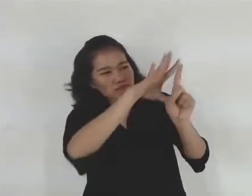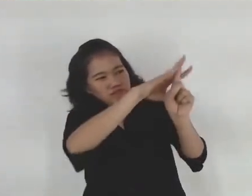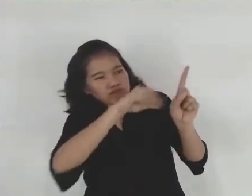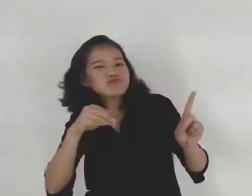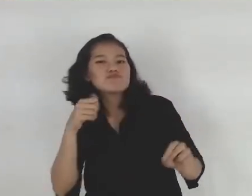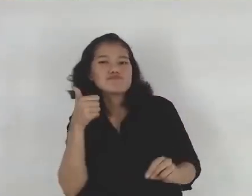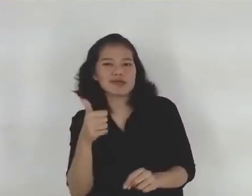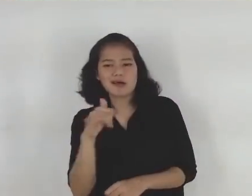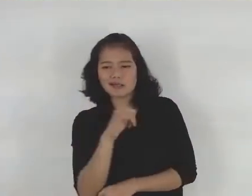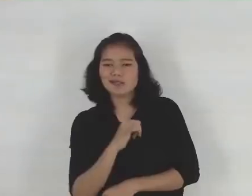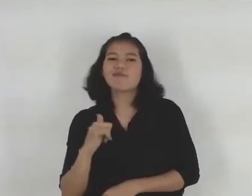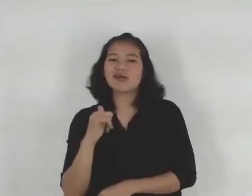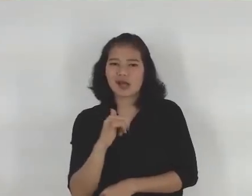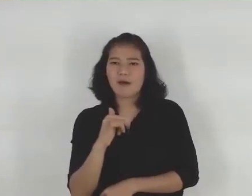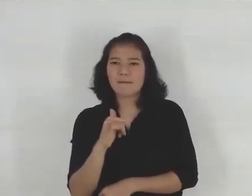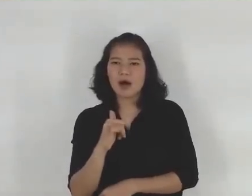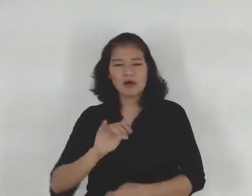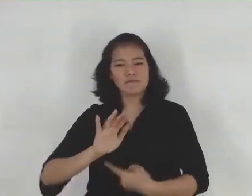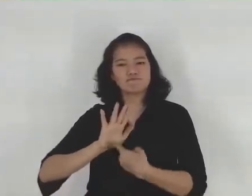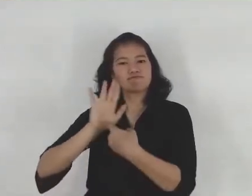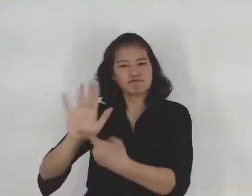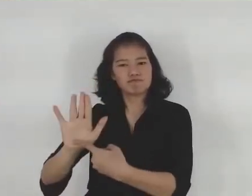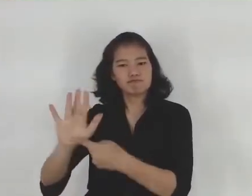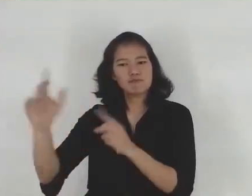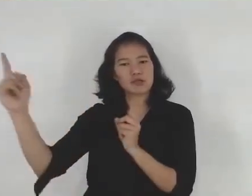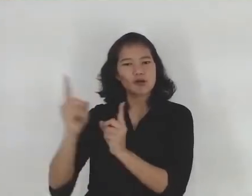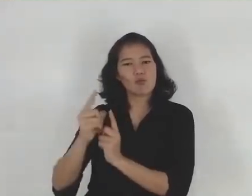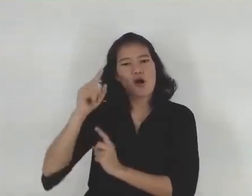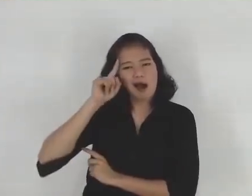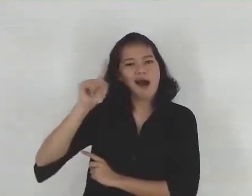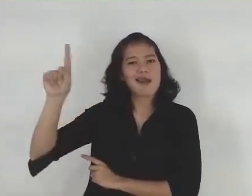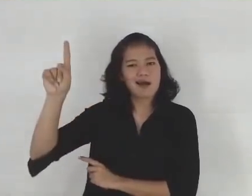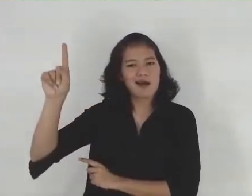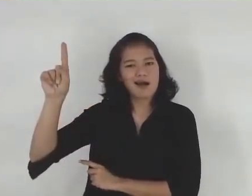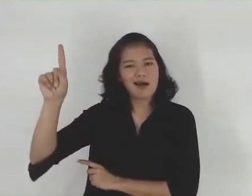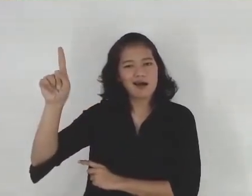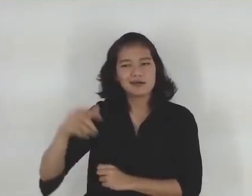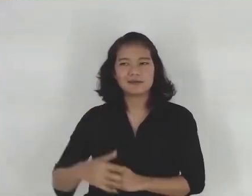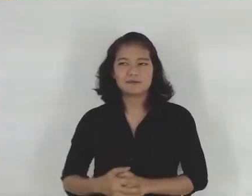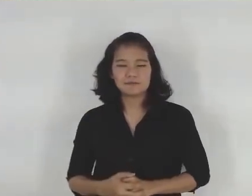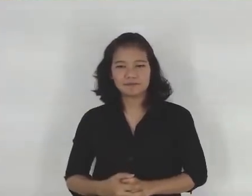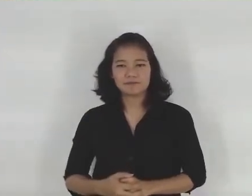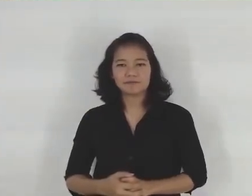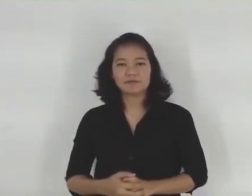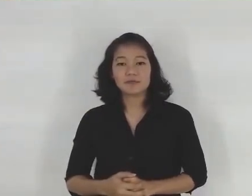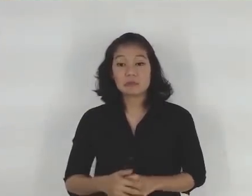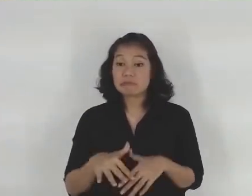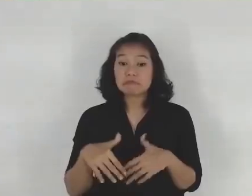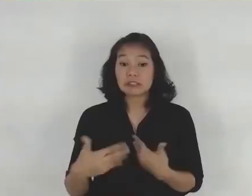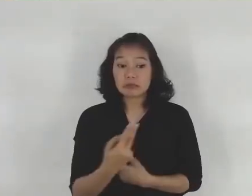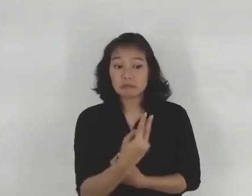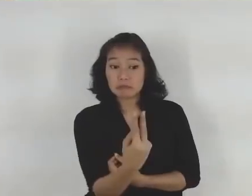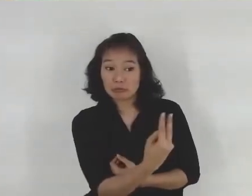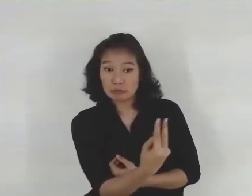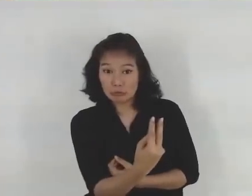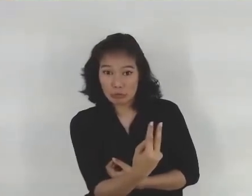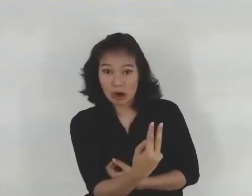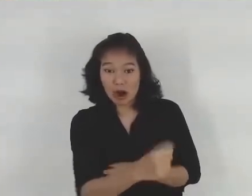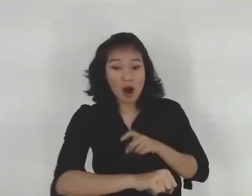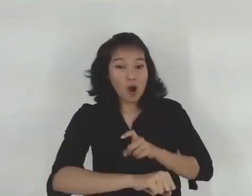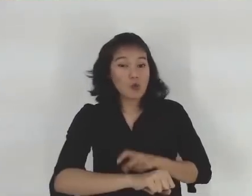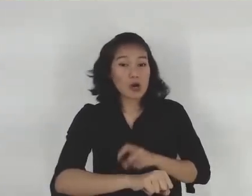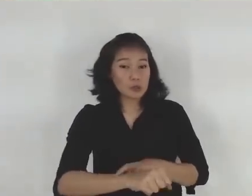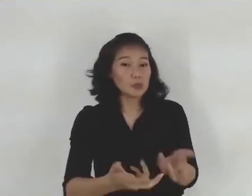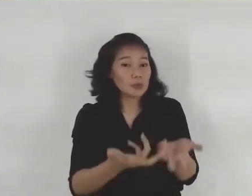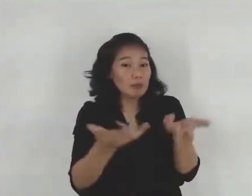bersama-sama juga mempersaksikan perjumpaan Allah di tengah-tengah dunia meski mereka dari 2 waktu yang